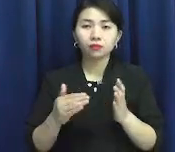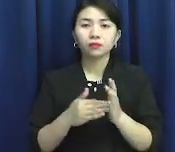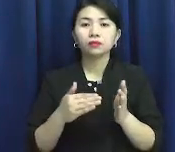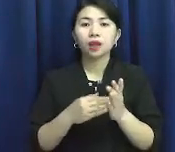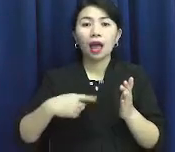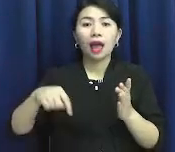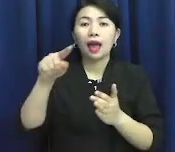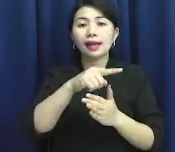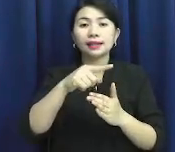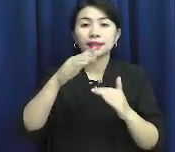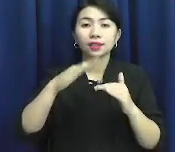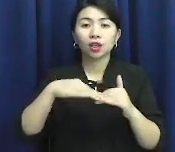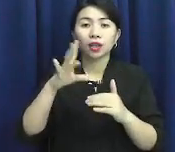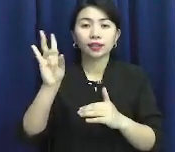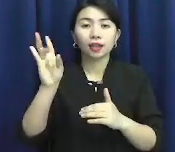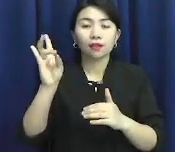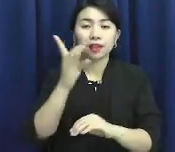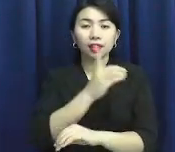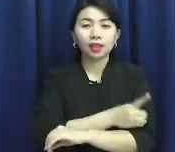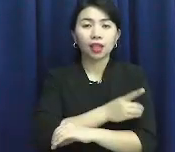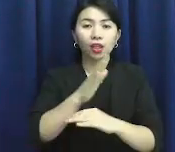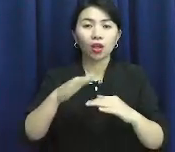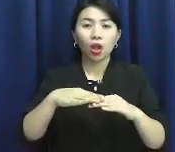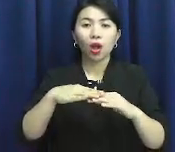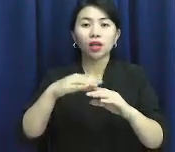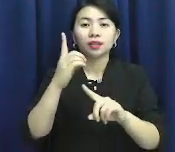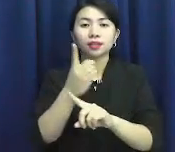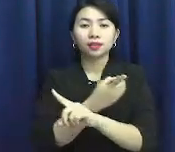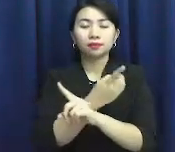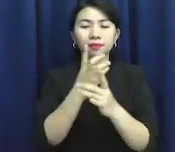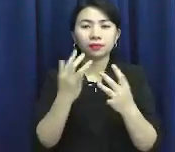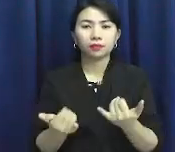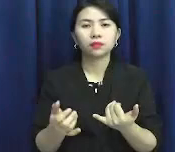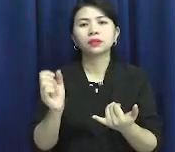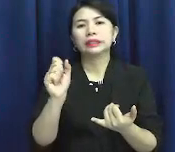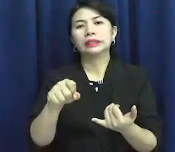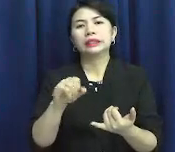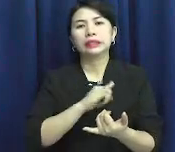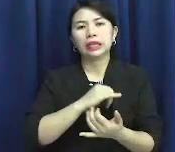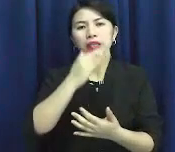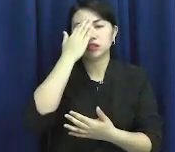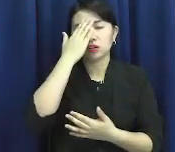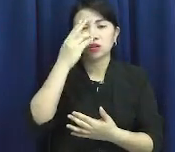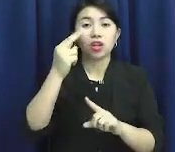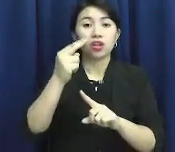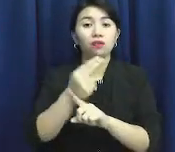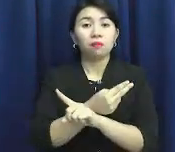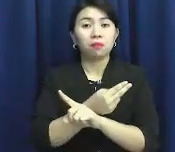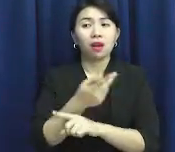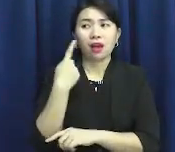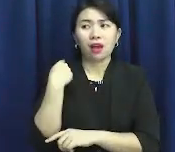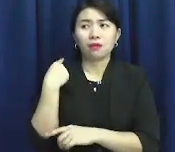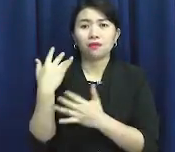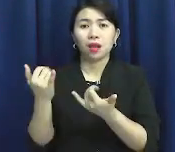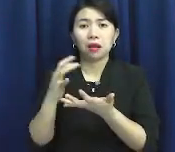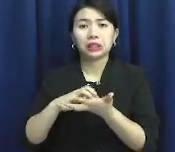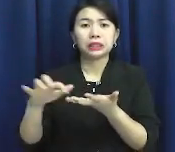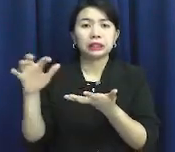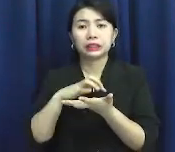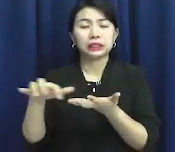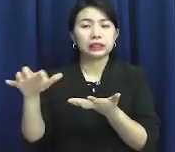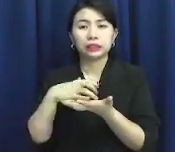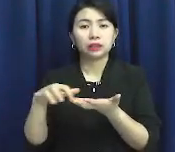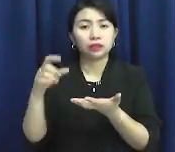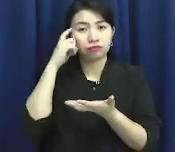7th day pa lang ng December. Okay? Tingnan natin. Alam ko, November pa lang may nagpa-practice na eh. Sa inyo,